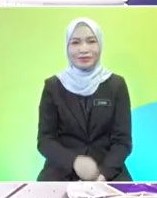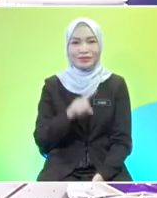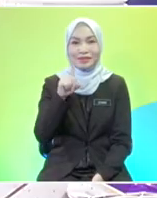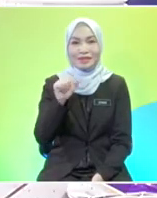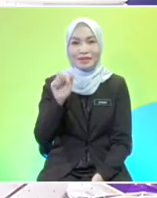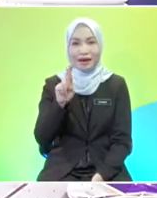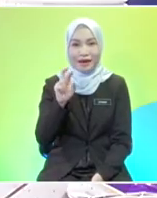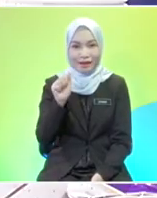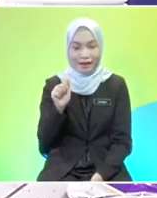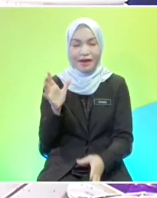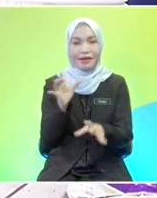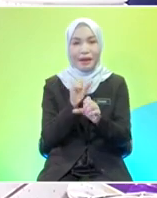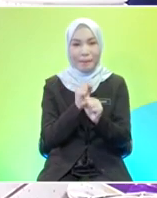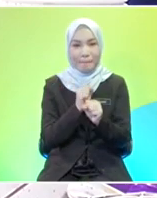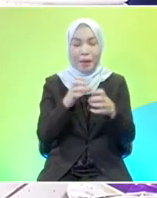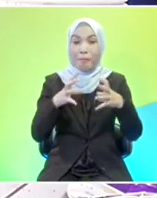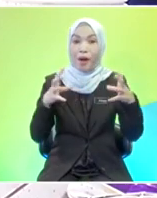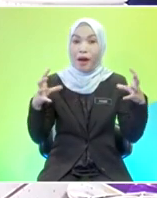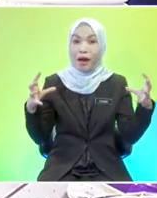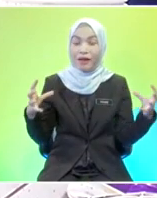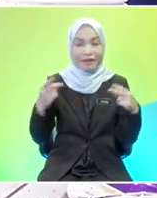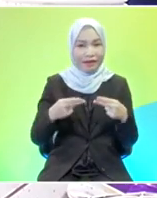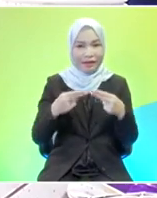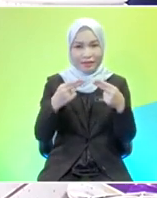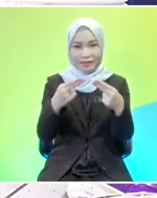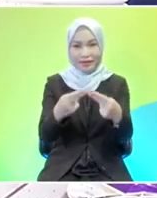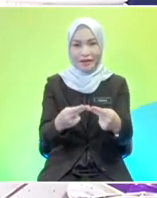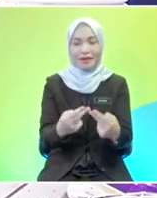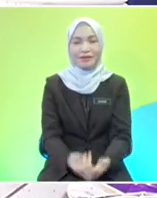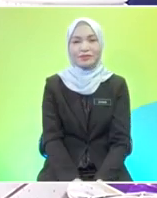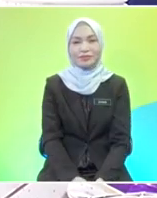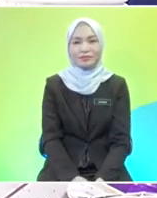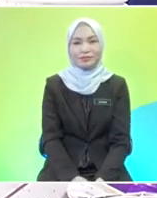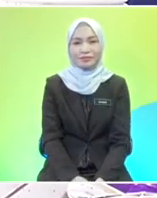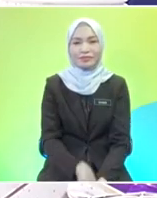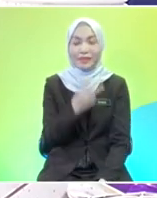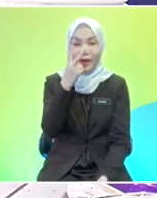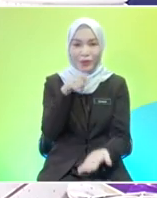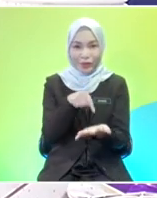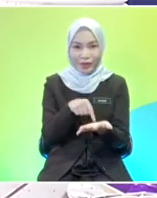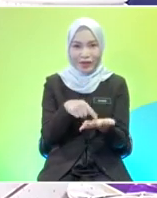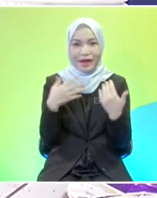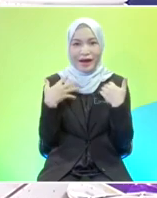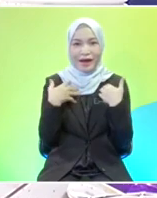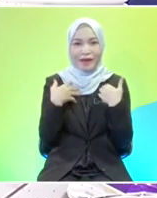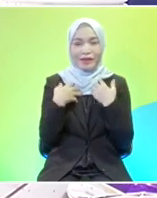dapat banyak hadiah tengok tuh aduh